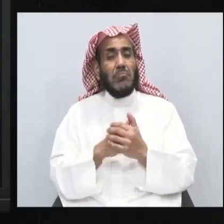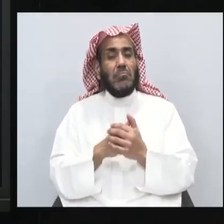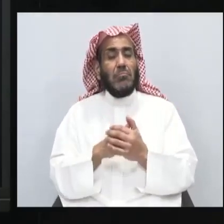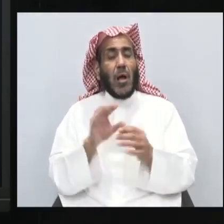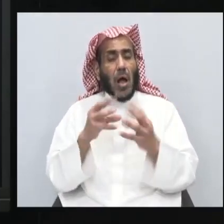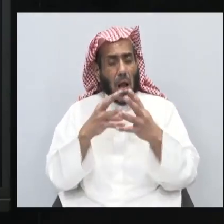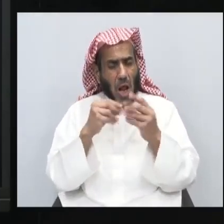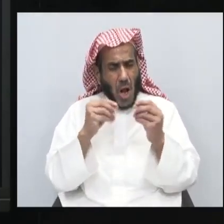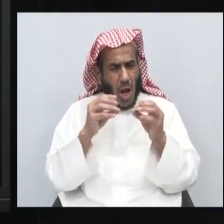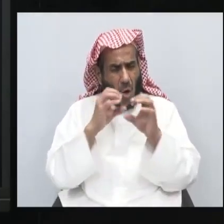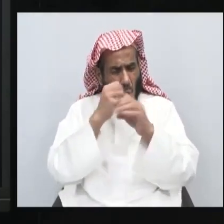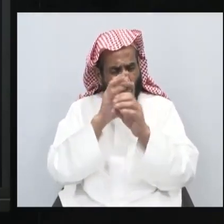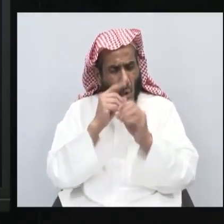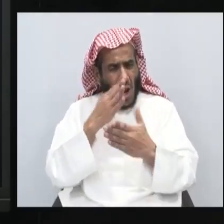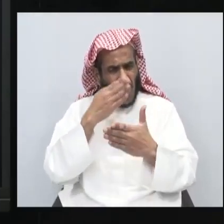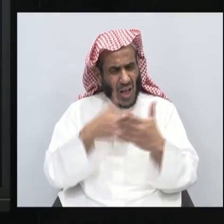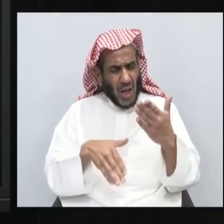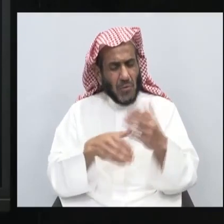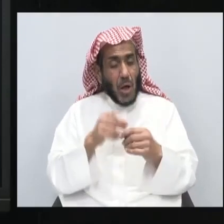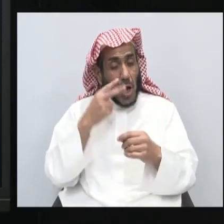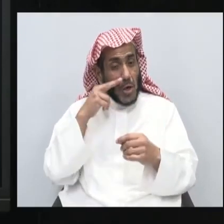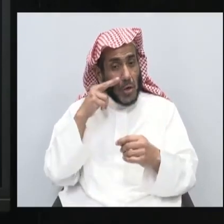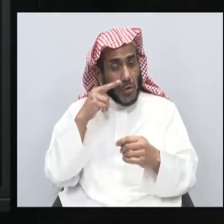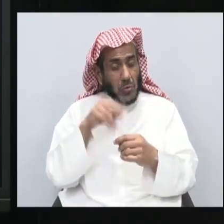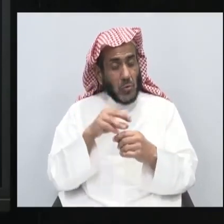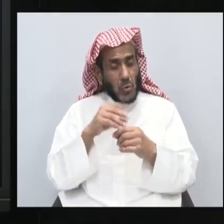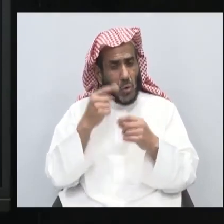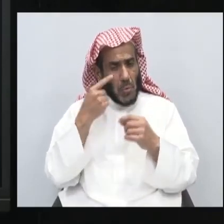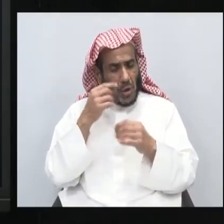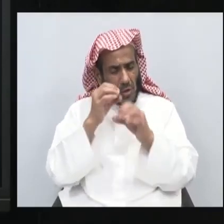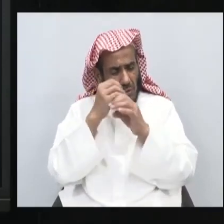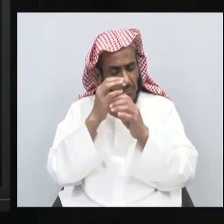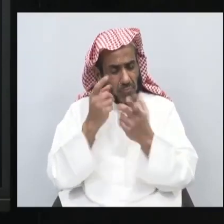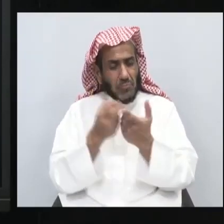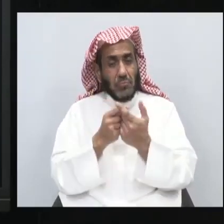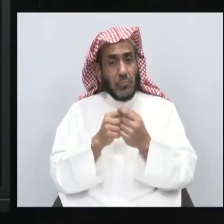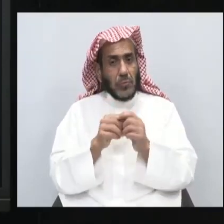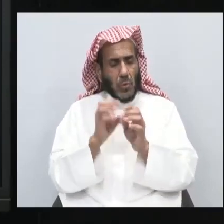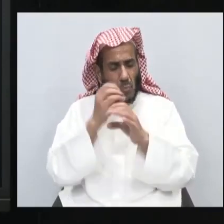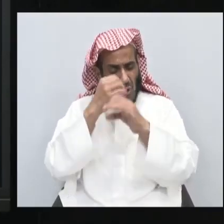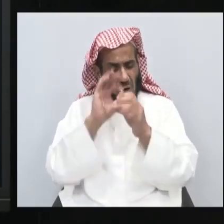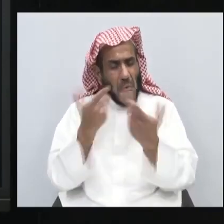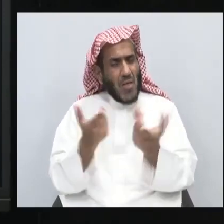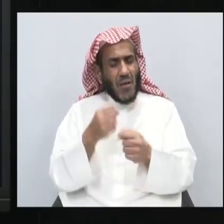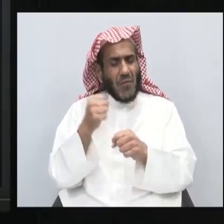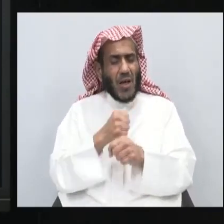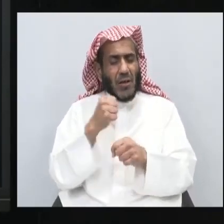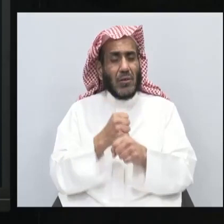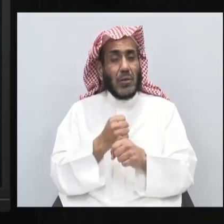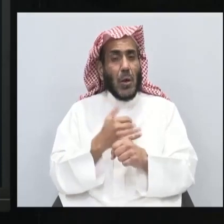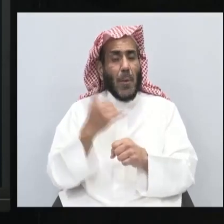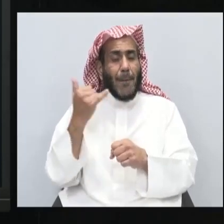هل حللها؟ هل قطعها؟ هل شاهدها بالعدسة أو المجهر؟ ماذا فعل أو ما